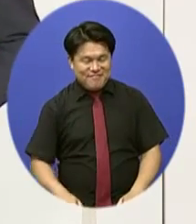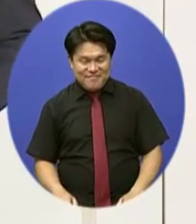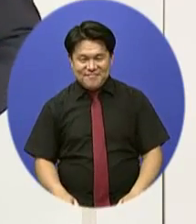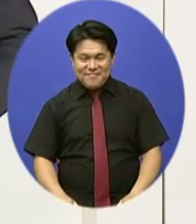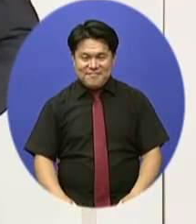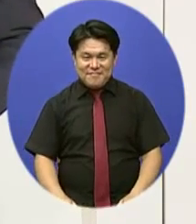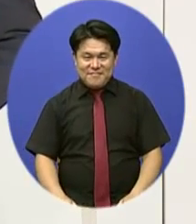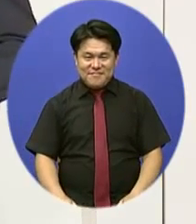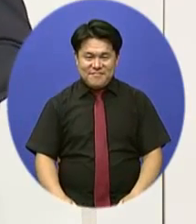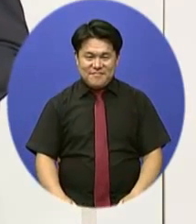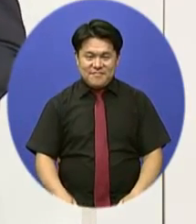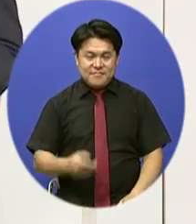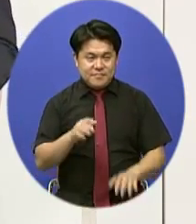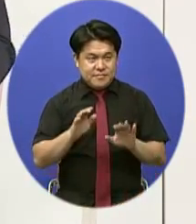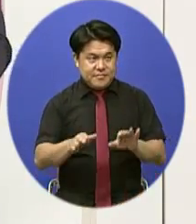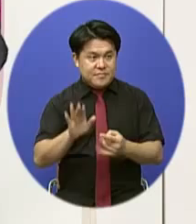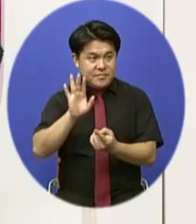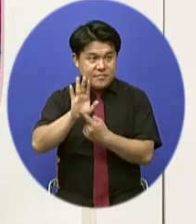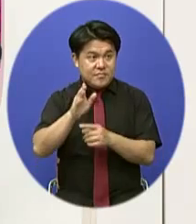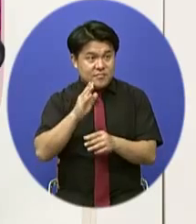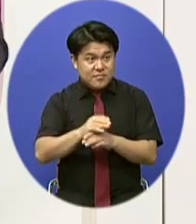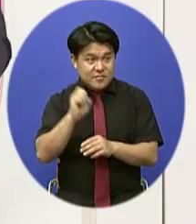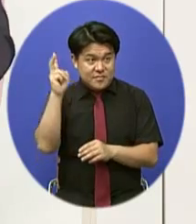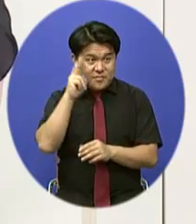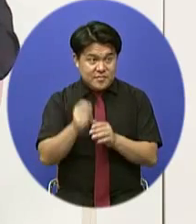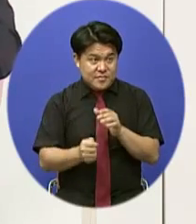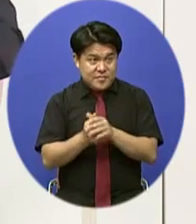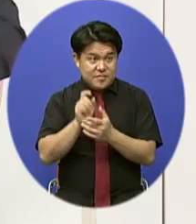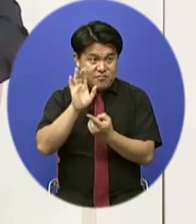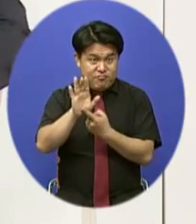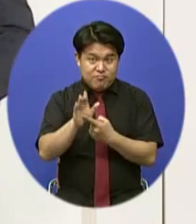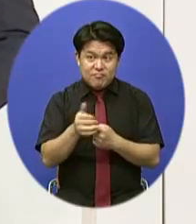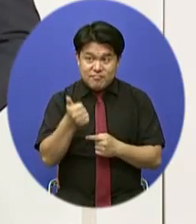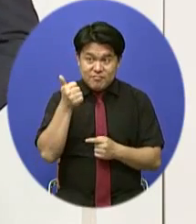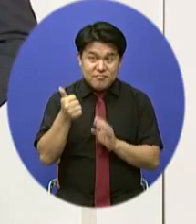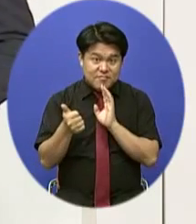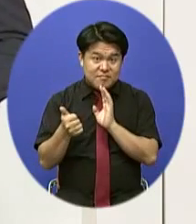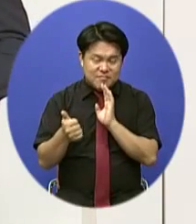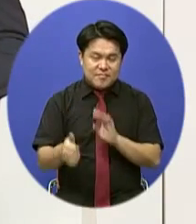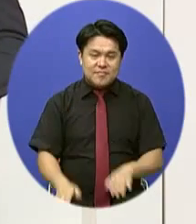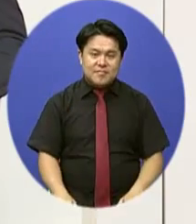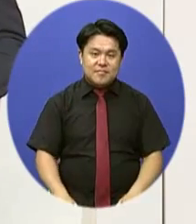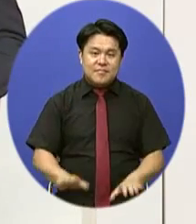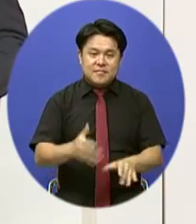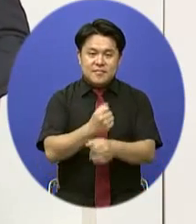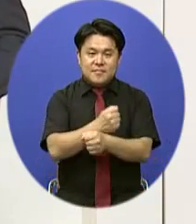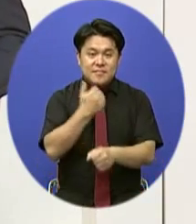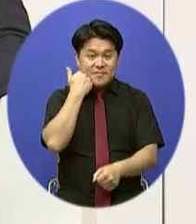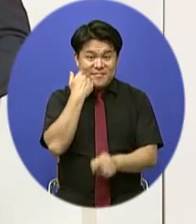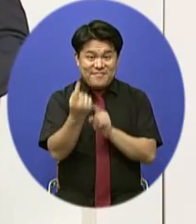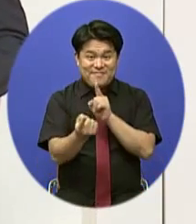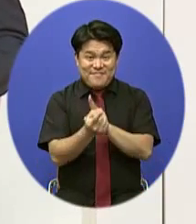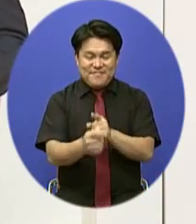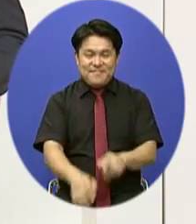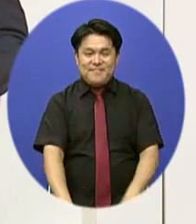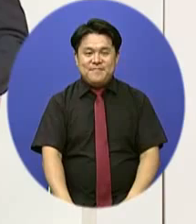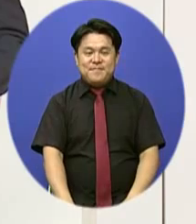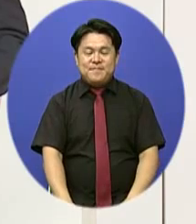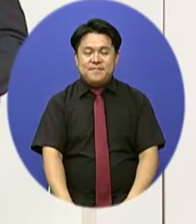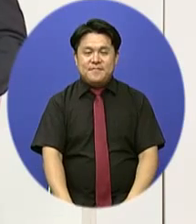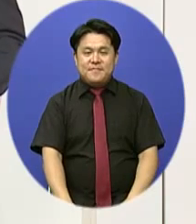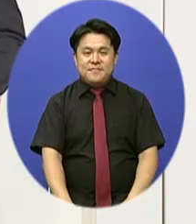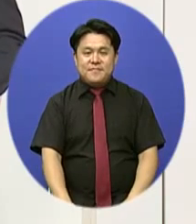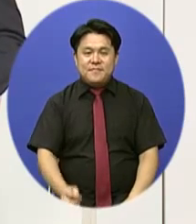씨는. 아, 툭툭 튀어야지. 그게 생방송 아니겠습니까? 그렇죠. 네. 네. 자, 이번에는 또 예약 참여자인가요? 네. 네.